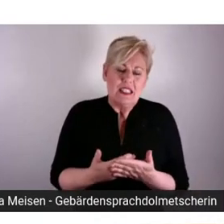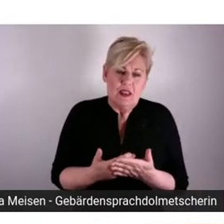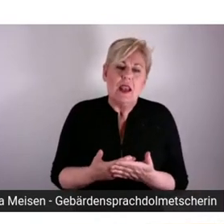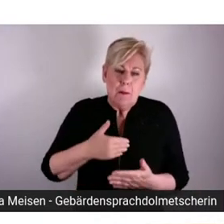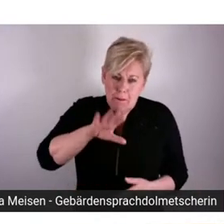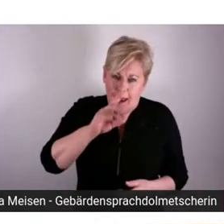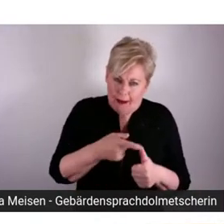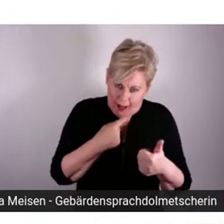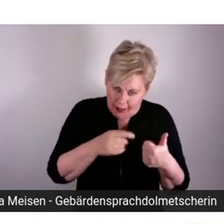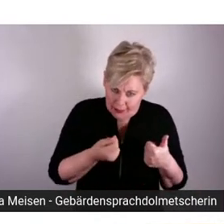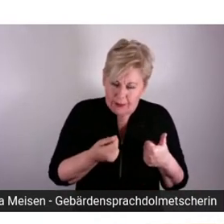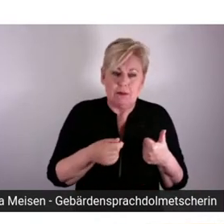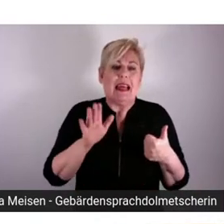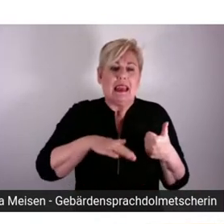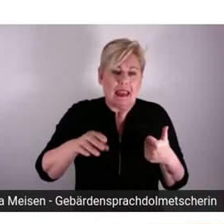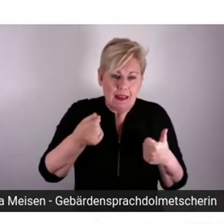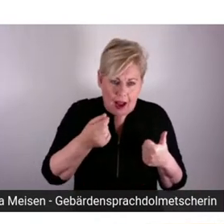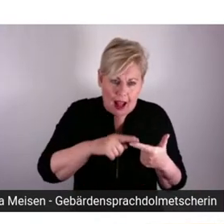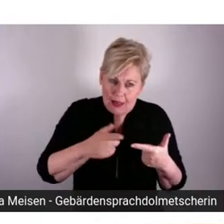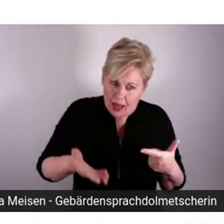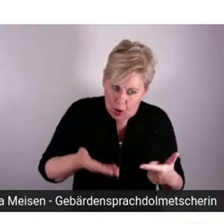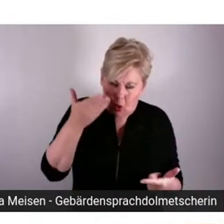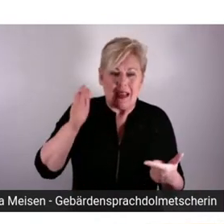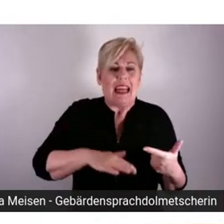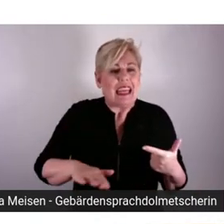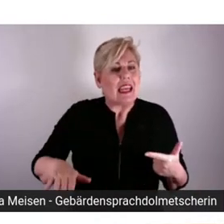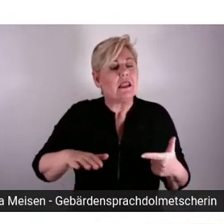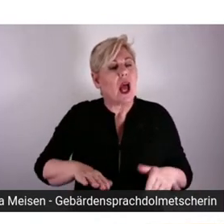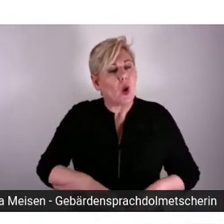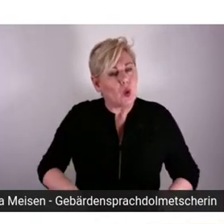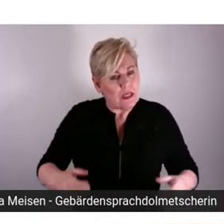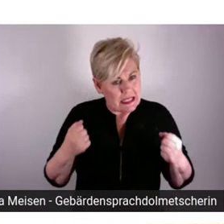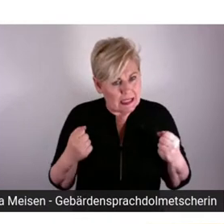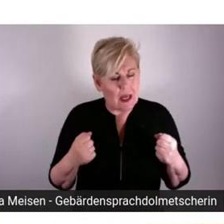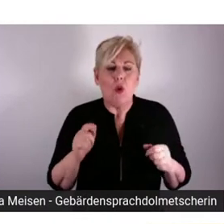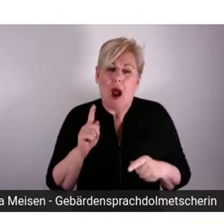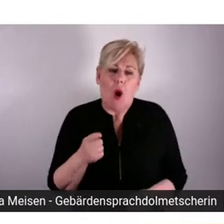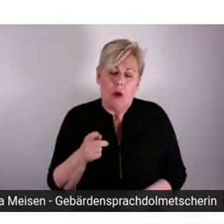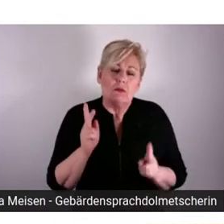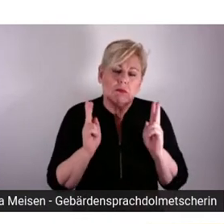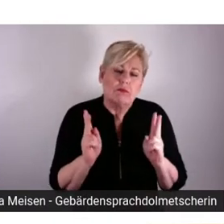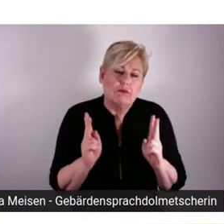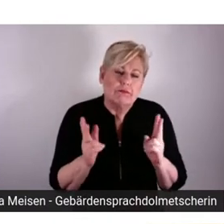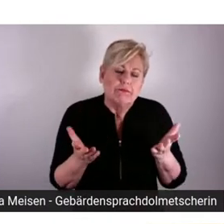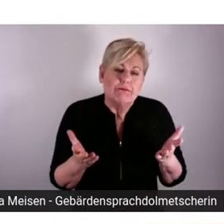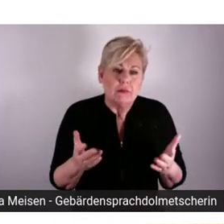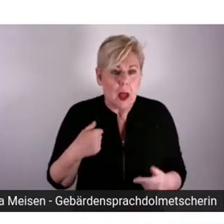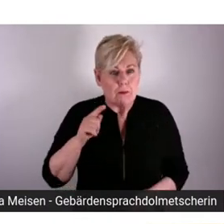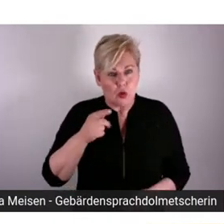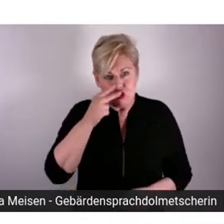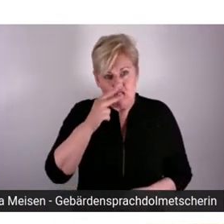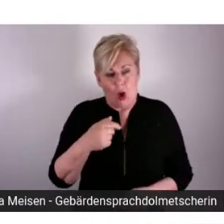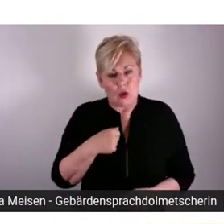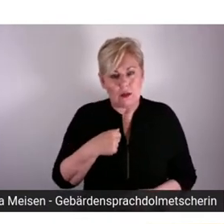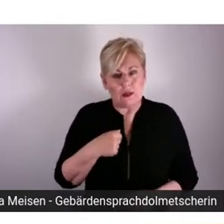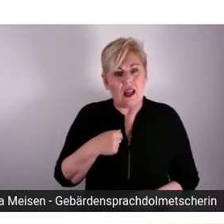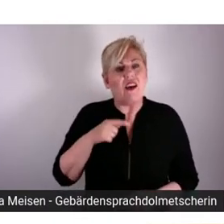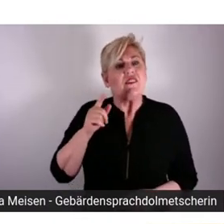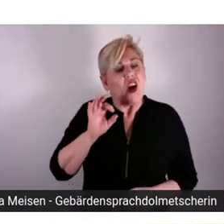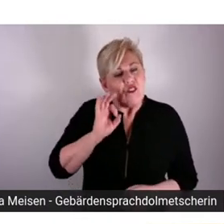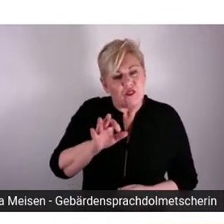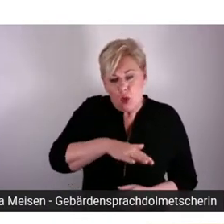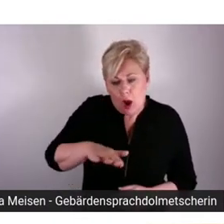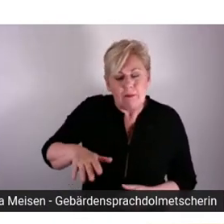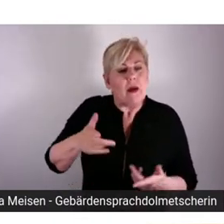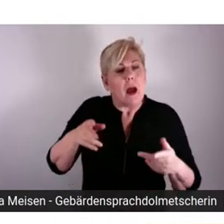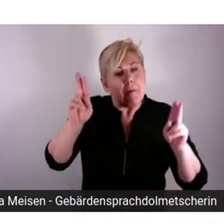heißt Kindergelderhöhung und Kindergrundsicherung. Aber natürlich haben Sie recht, dass wir auch schauen müssen, wie wir die Betreuung